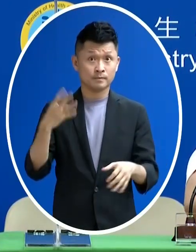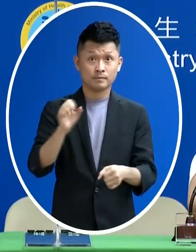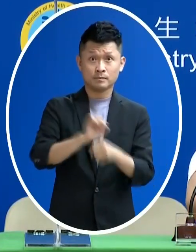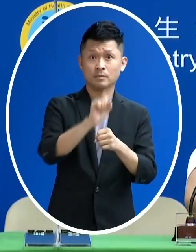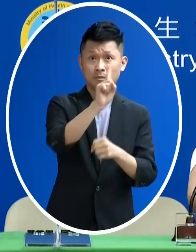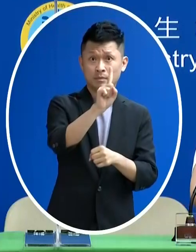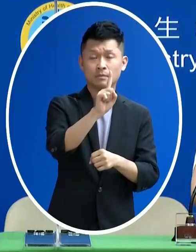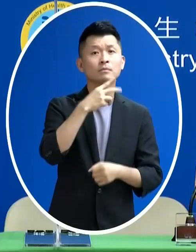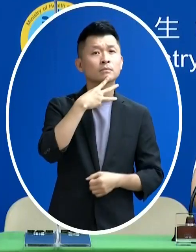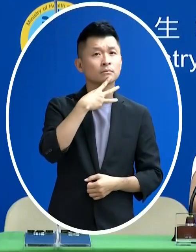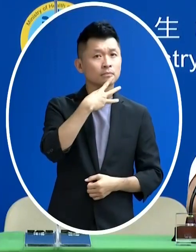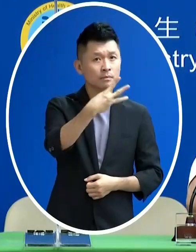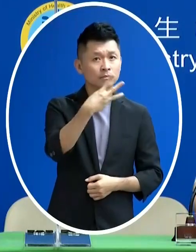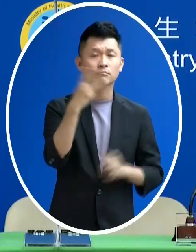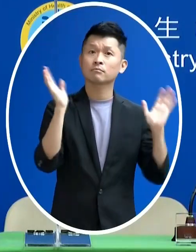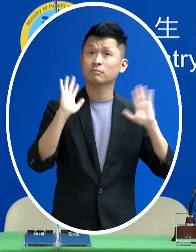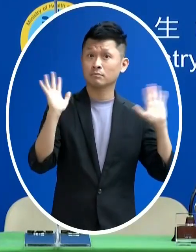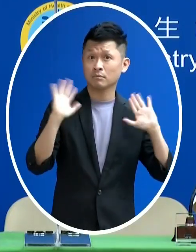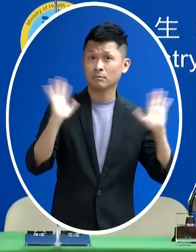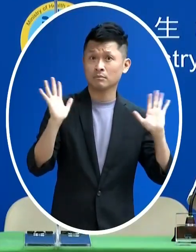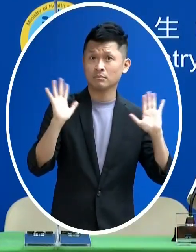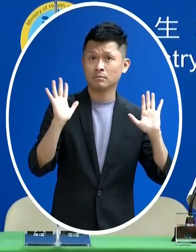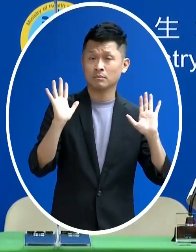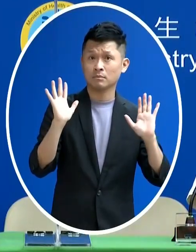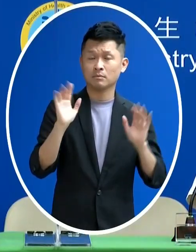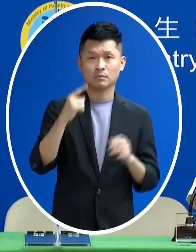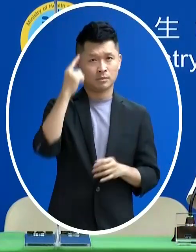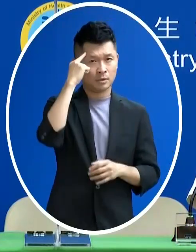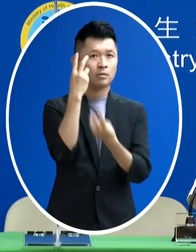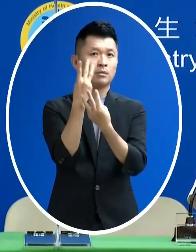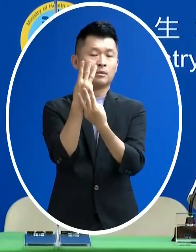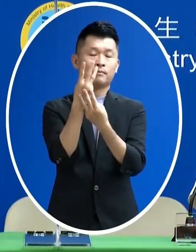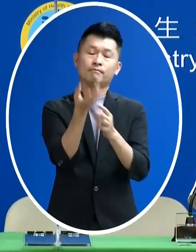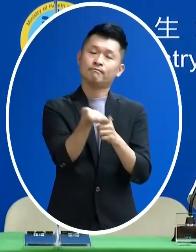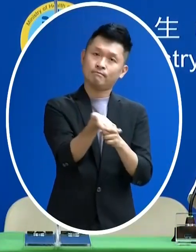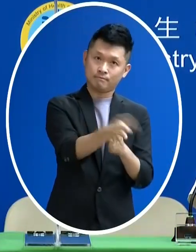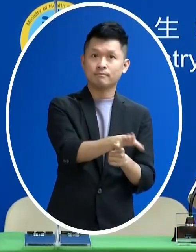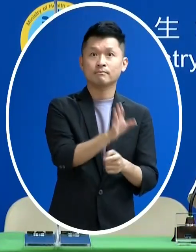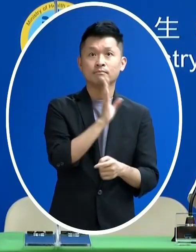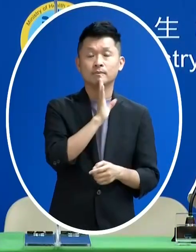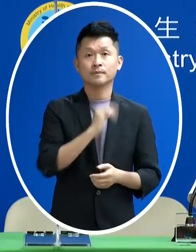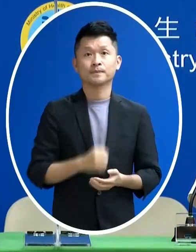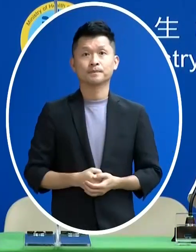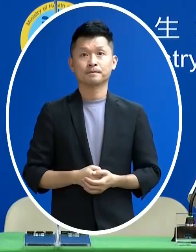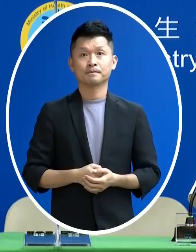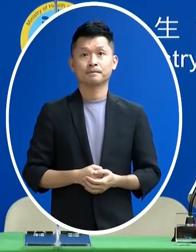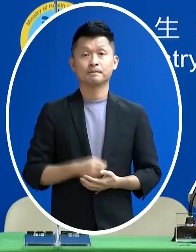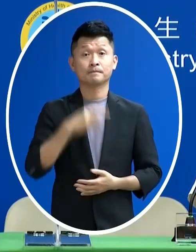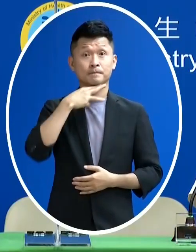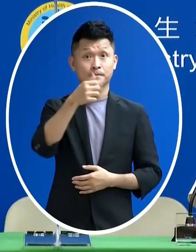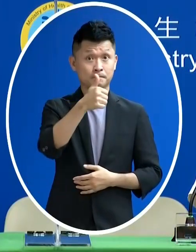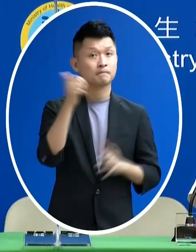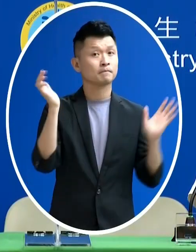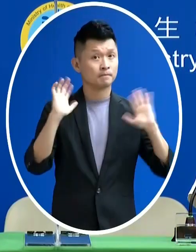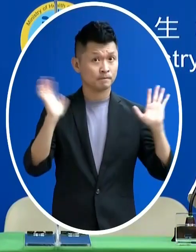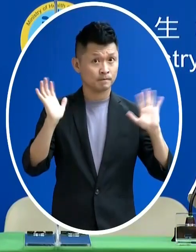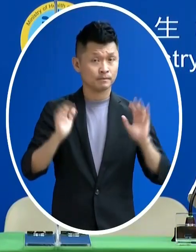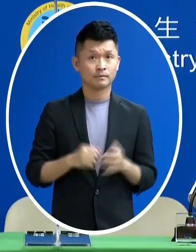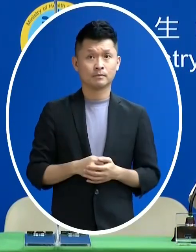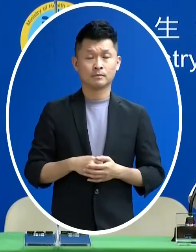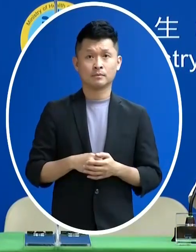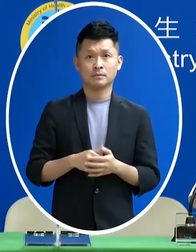一位3岁的小朋友哦，是这个脑炎过世的个案。这是一个3岁的男童，本身